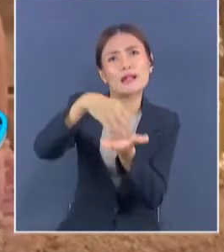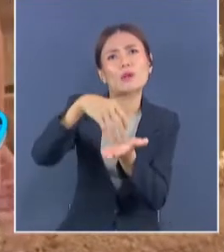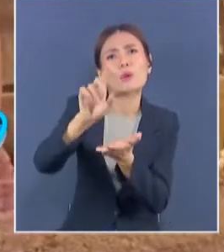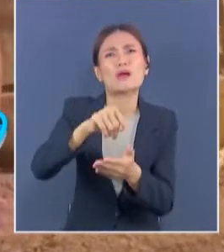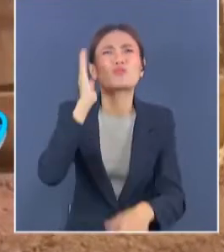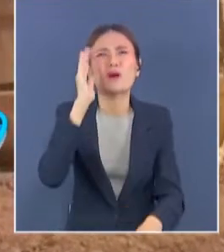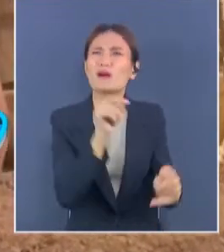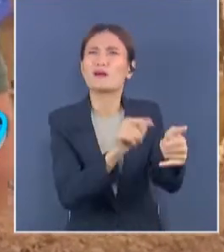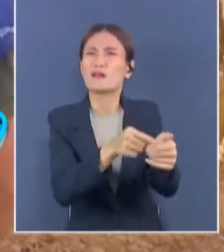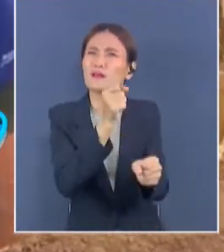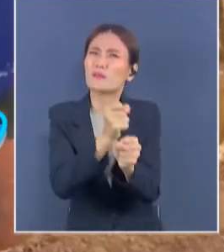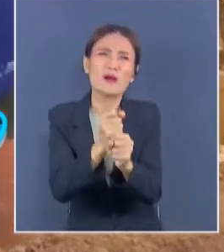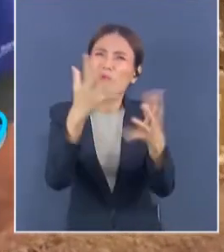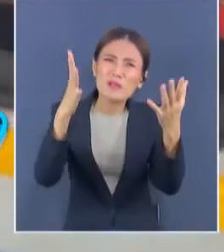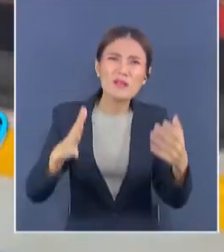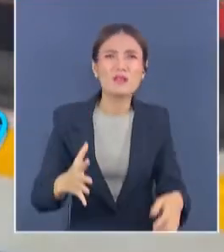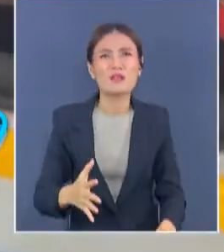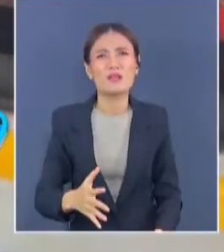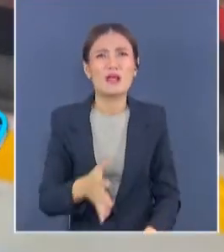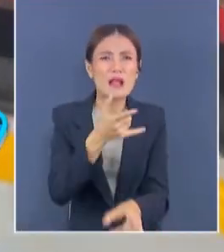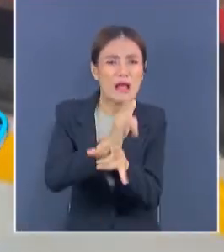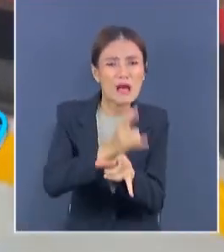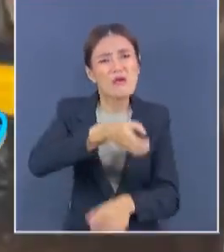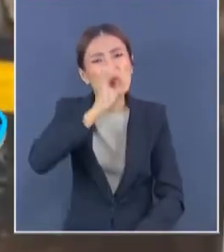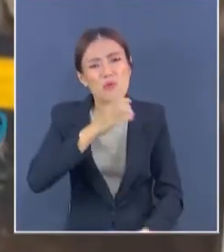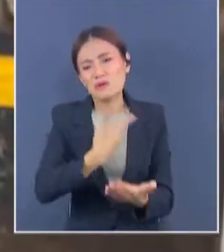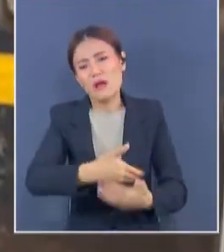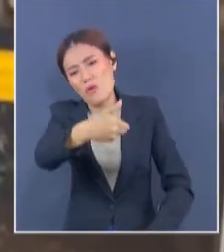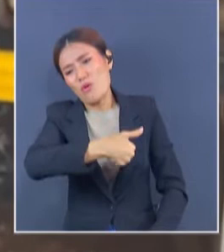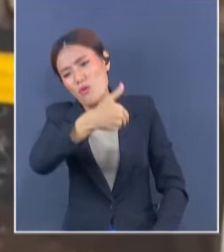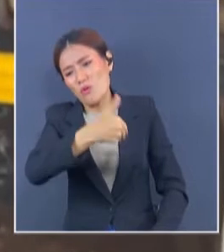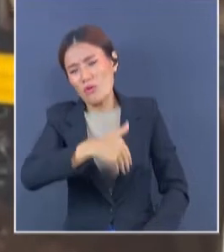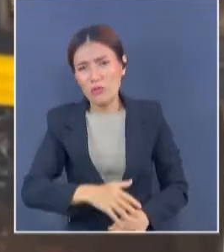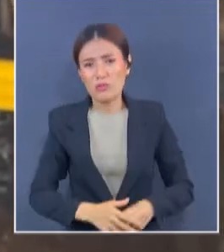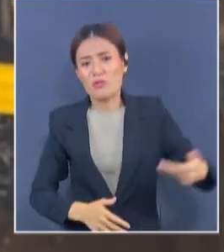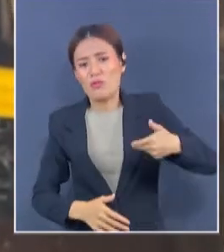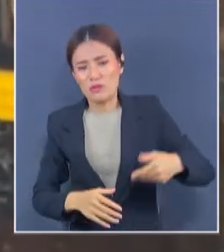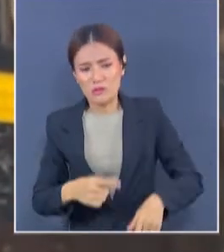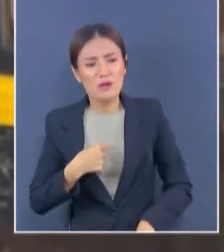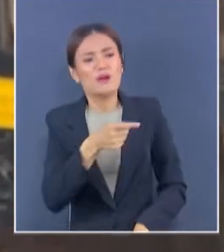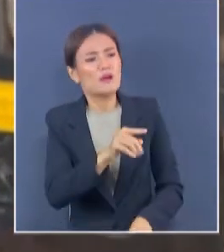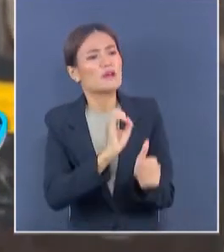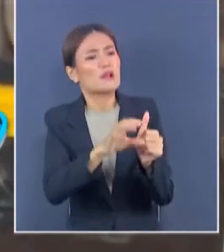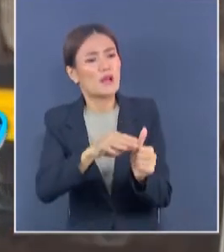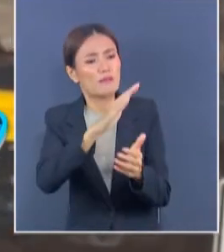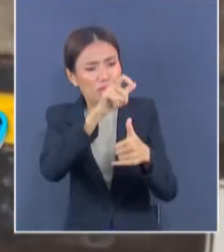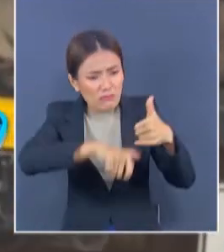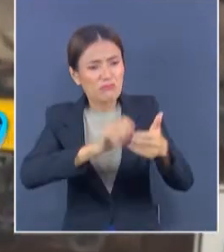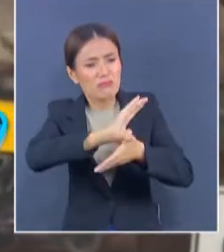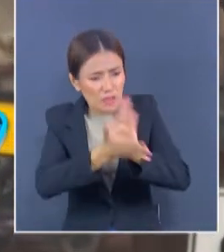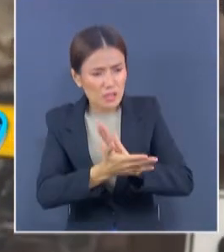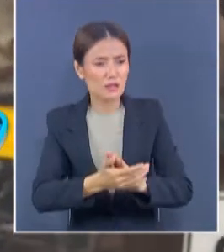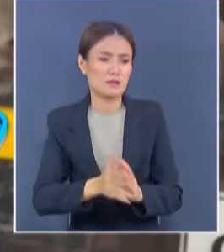ทำการรายการกระเป๋าแต่ดื่มเหล้าแล้วก็ขอเงินนะครับก็อยากให้เค้าแบบกับตัวกลับใจเป็นคนดี